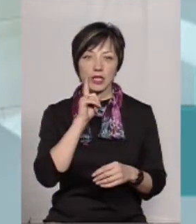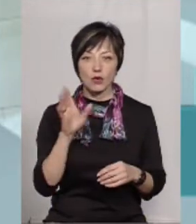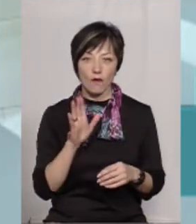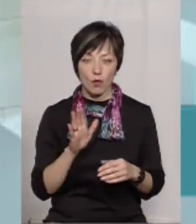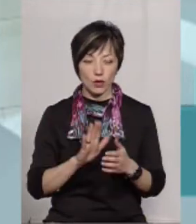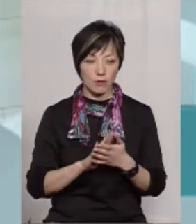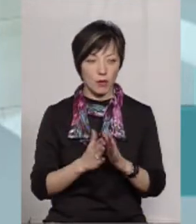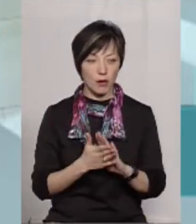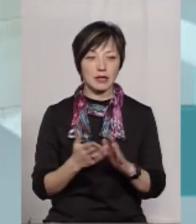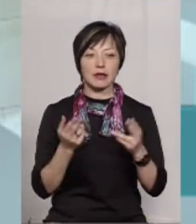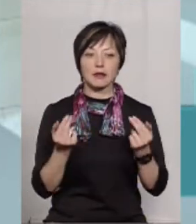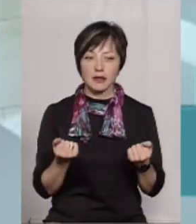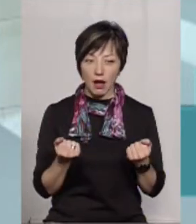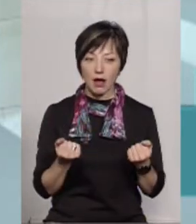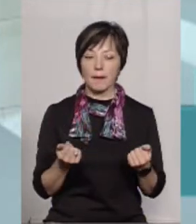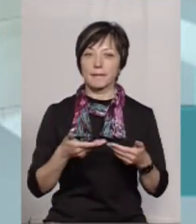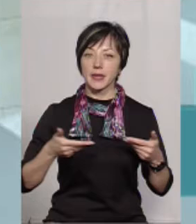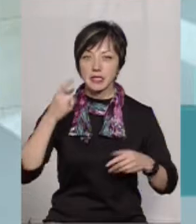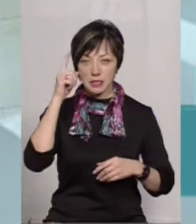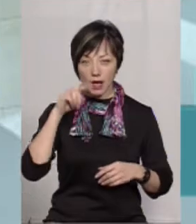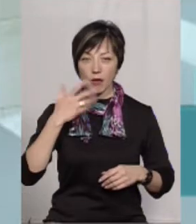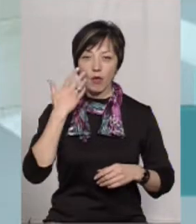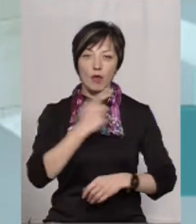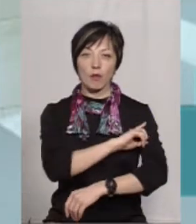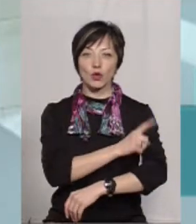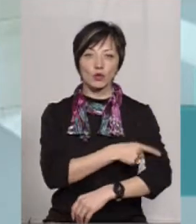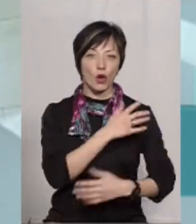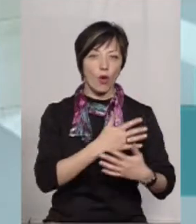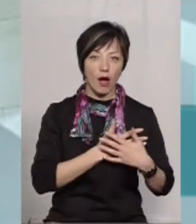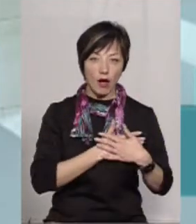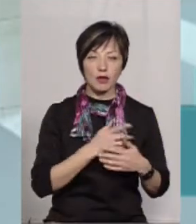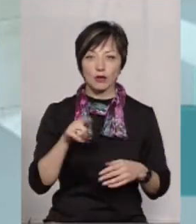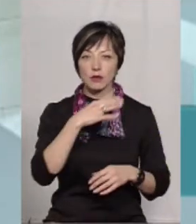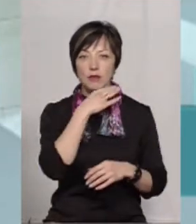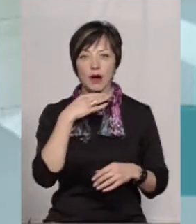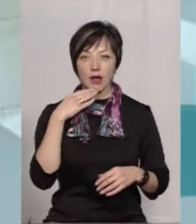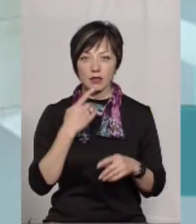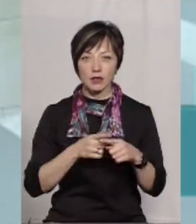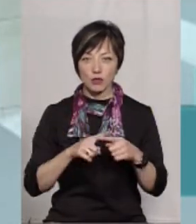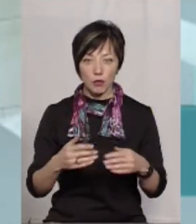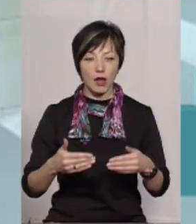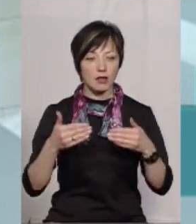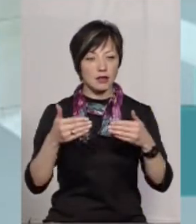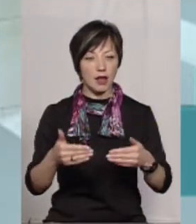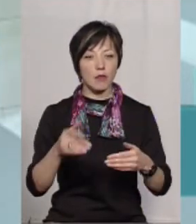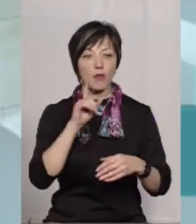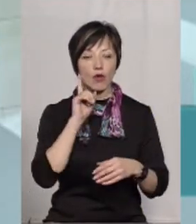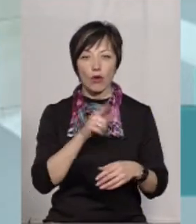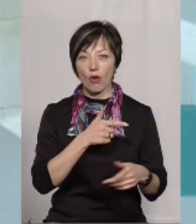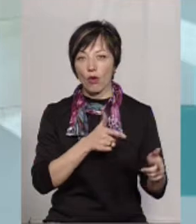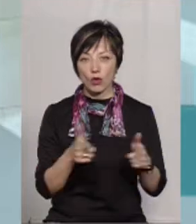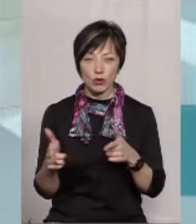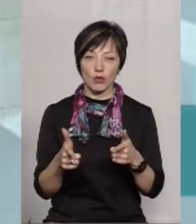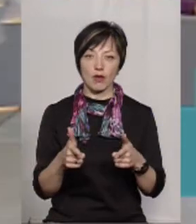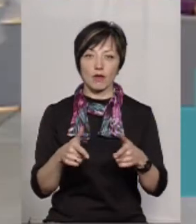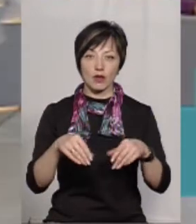дискомфортні моменти. Да, ми знаємо, коли надзвичайно потужне кохання, і тоді багато на цьому етапі молоді готові